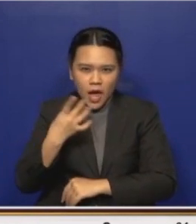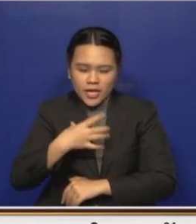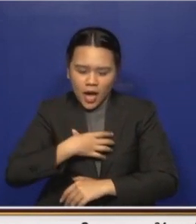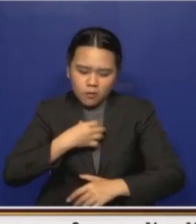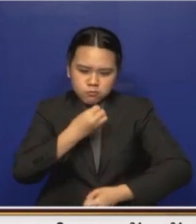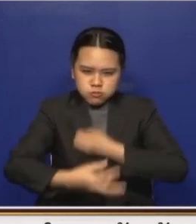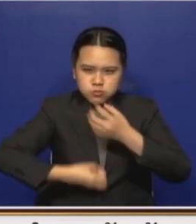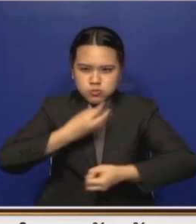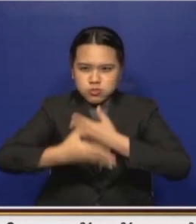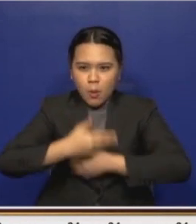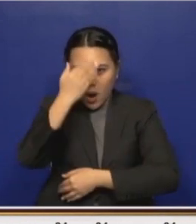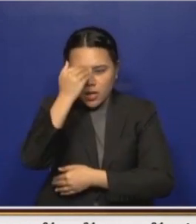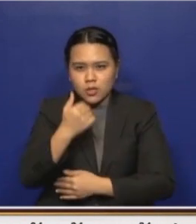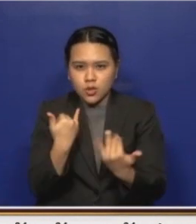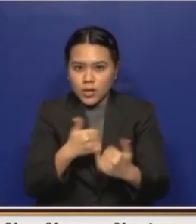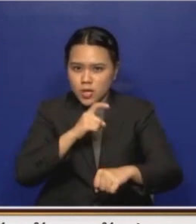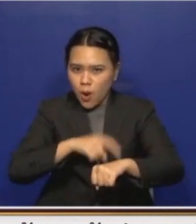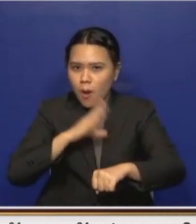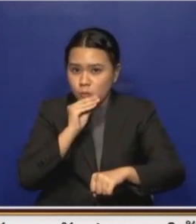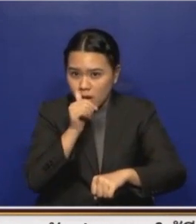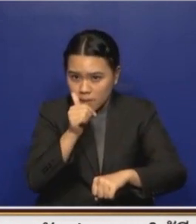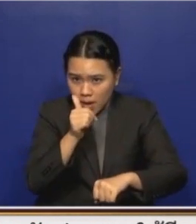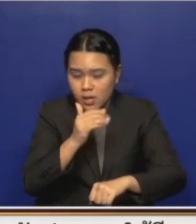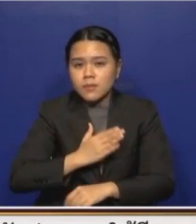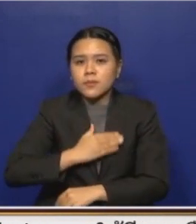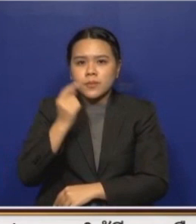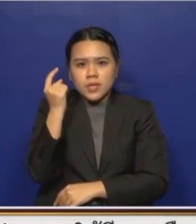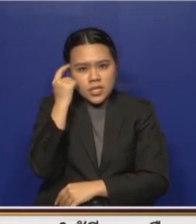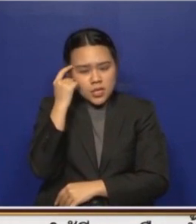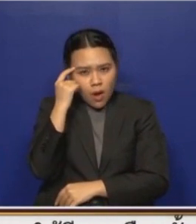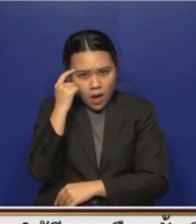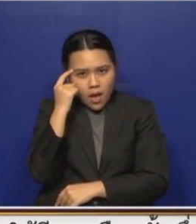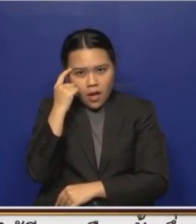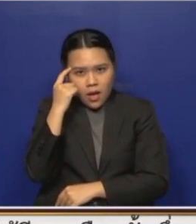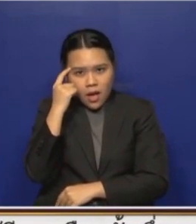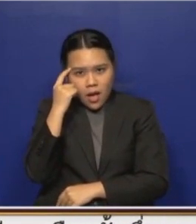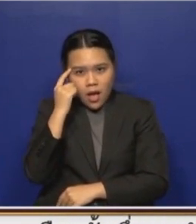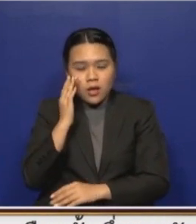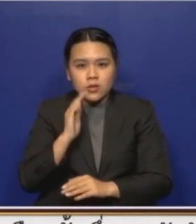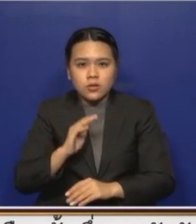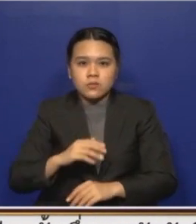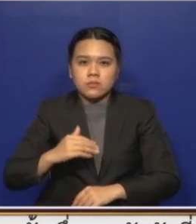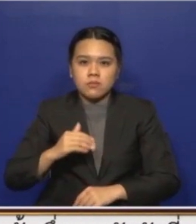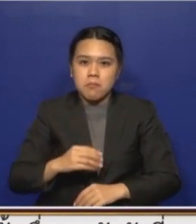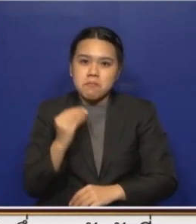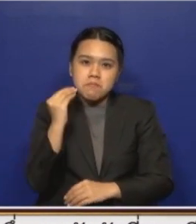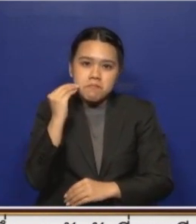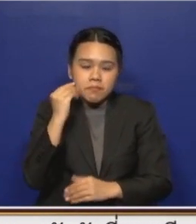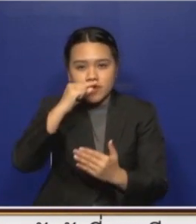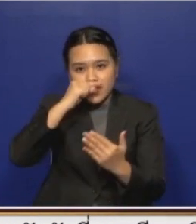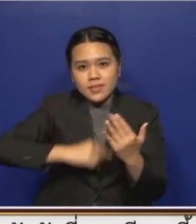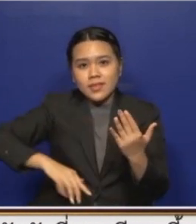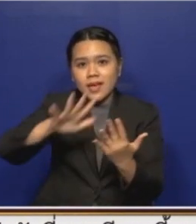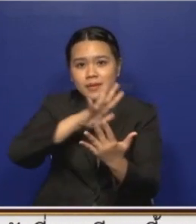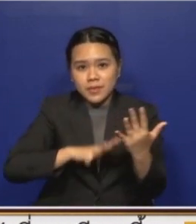ผู้หลักผู้ใหญ่ในบ้านเมืองนี้ฮะคงต้องการเห็นว่ามันเกิดอะไรขึ้นกันแน่ทำไมประเทศไทยเรากำลังจะล้มละ